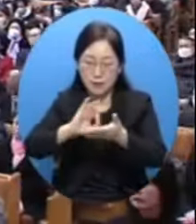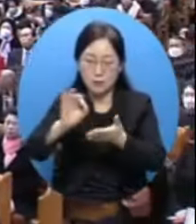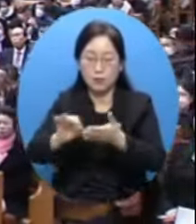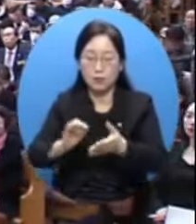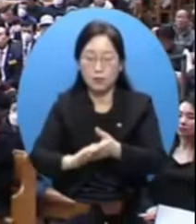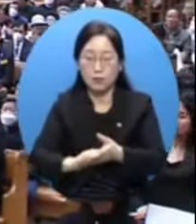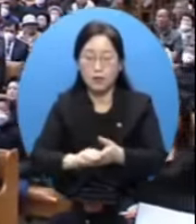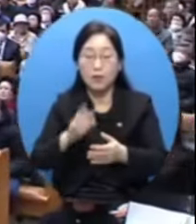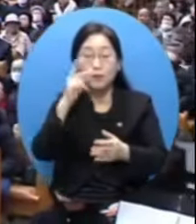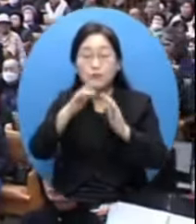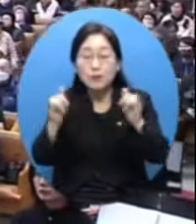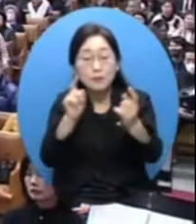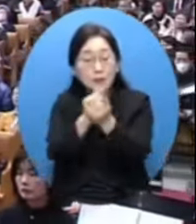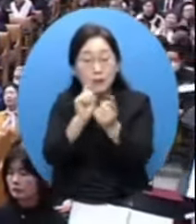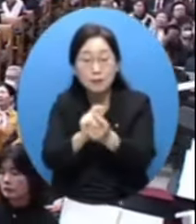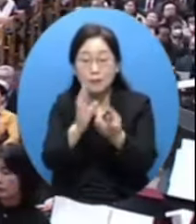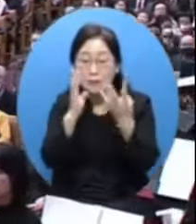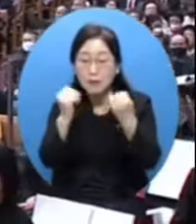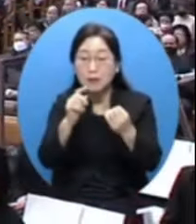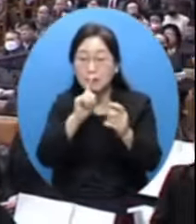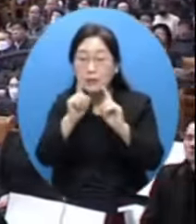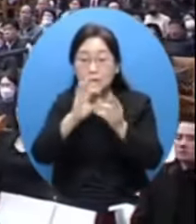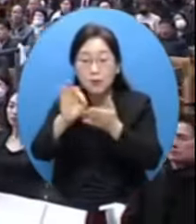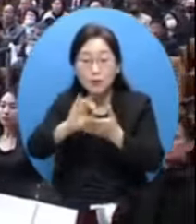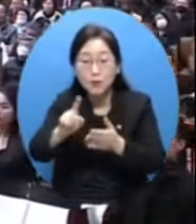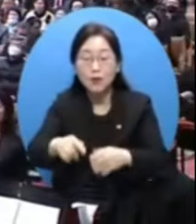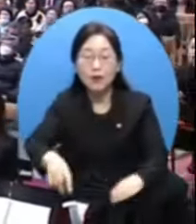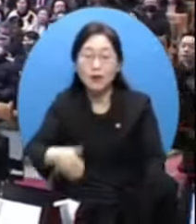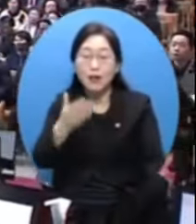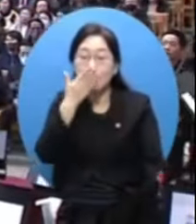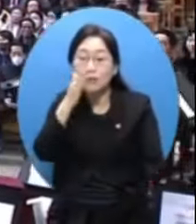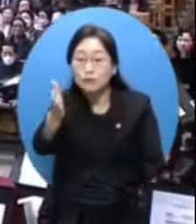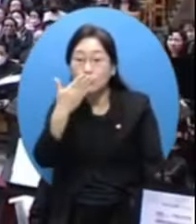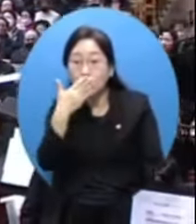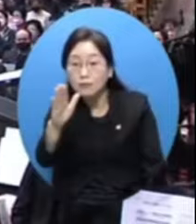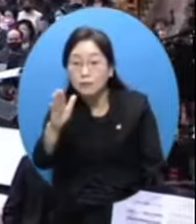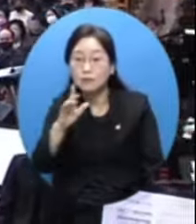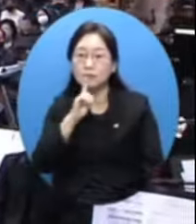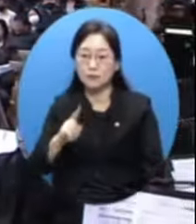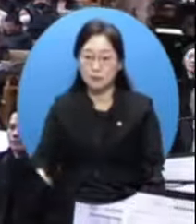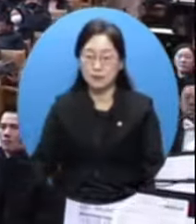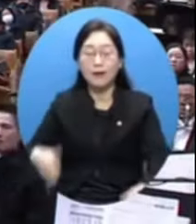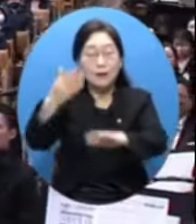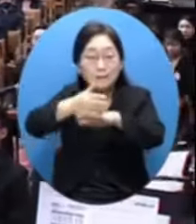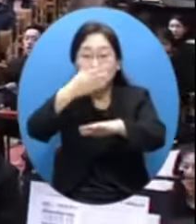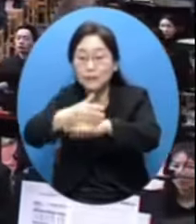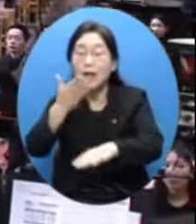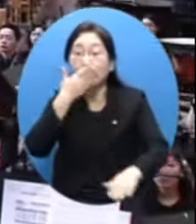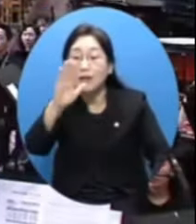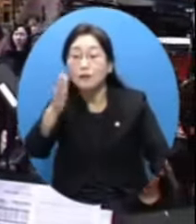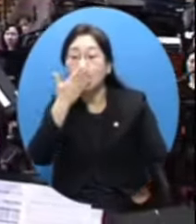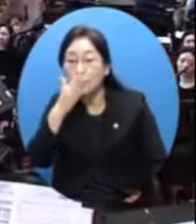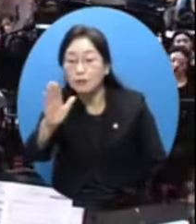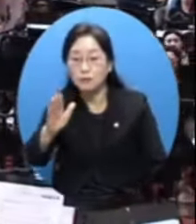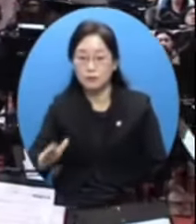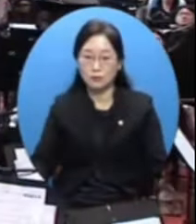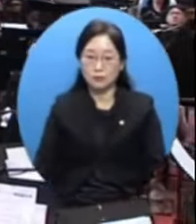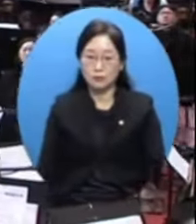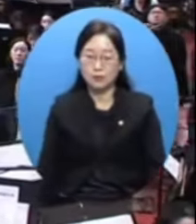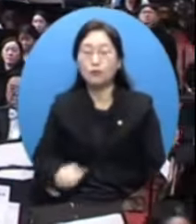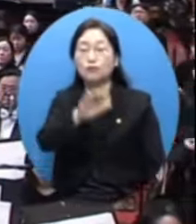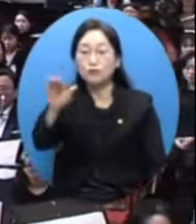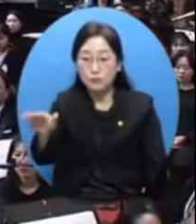하는 말이 땡큐입니다. 어디 가든지 우리는 감사합니다, 감사합니다, 땡큐, 땡큐, 땡큐를